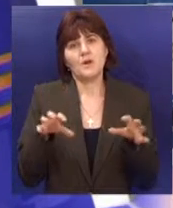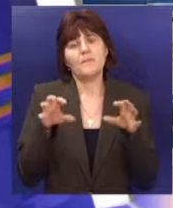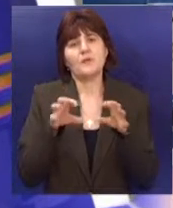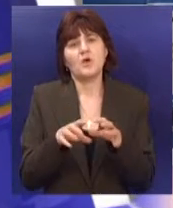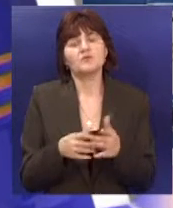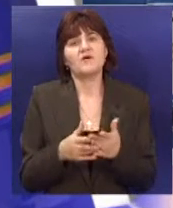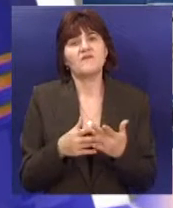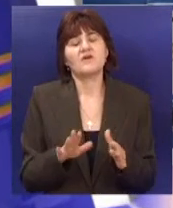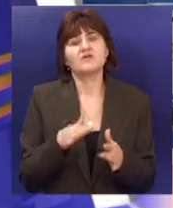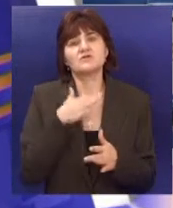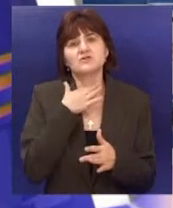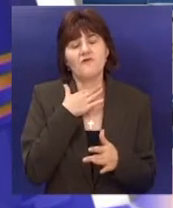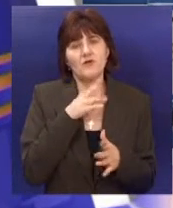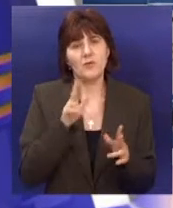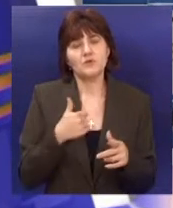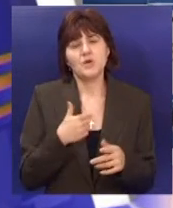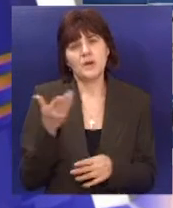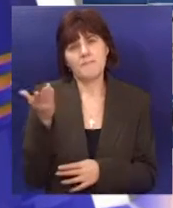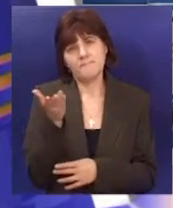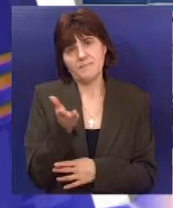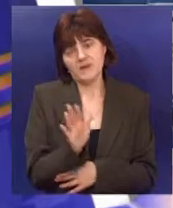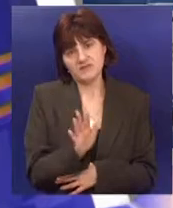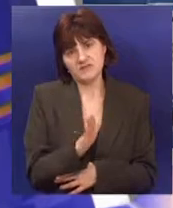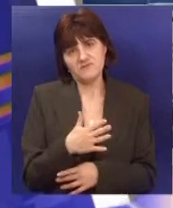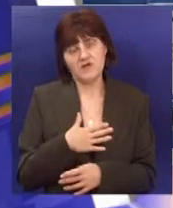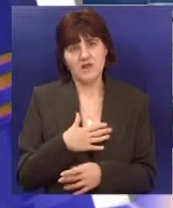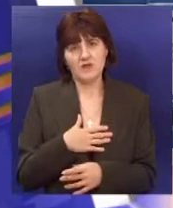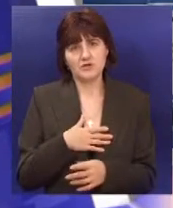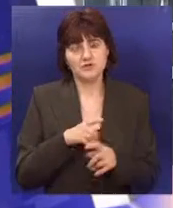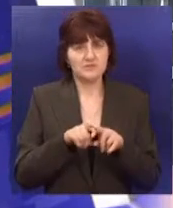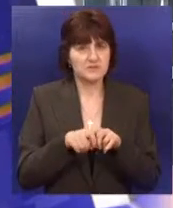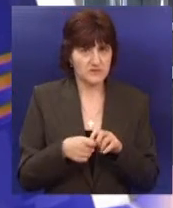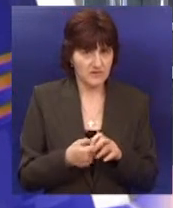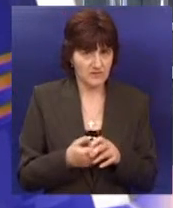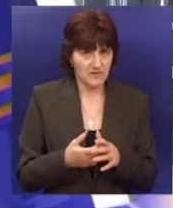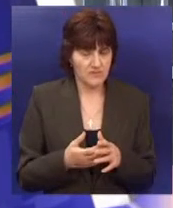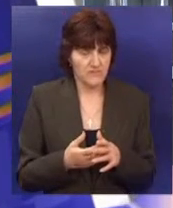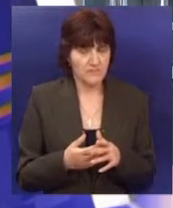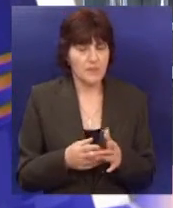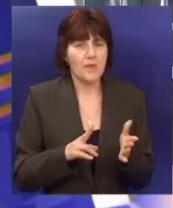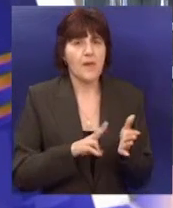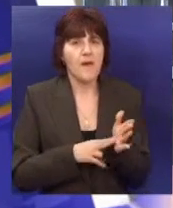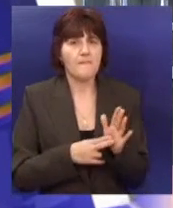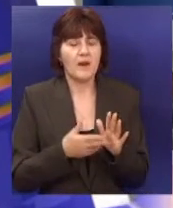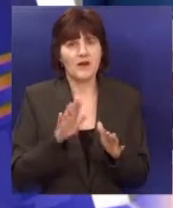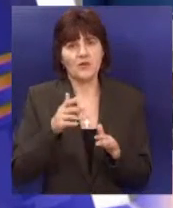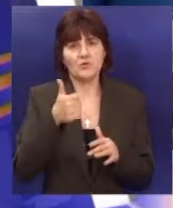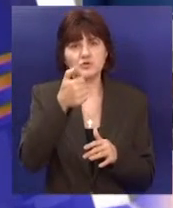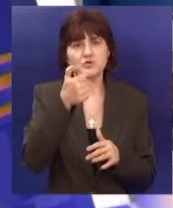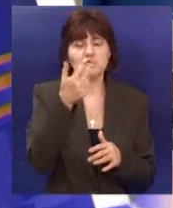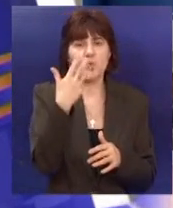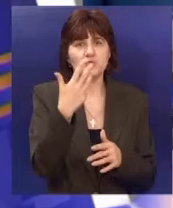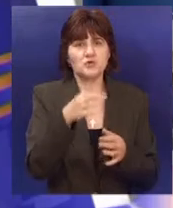Dobar prostor i velik dovoljno da možemo predstaviti naše proizvode. Planiran je nastup na